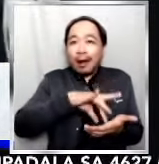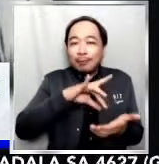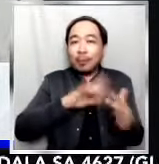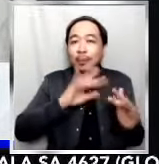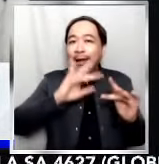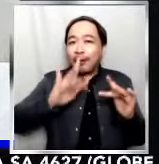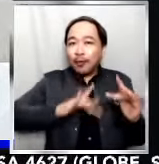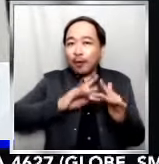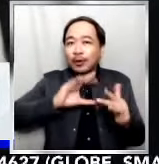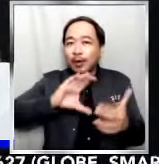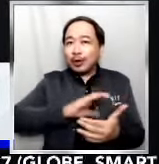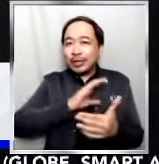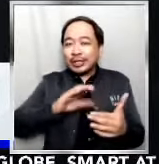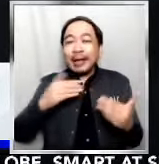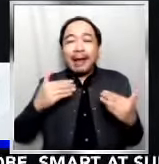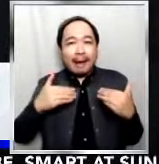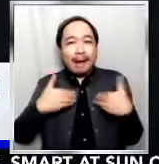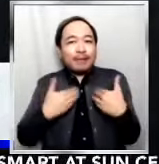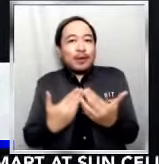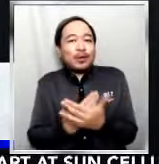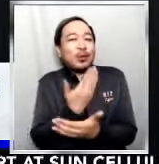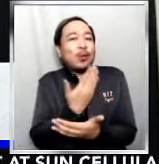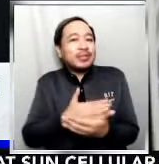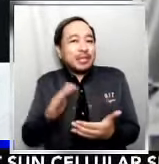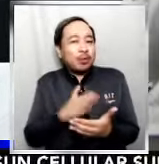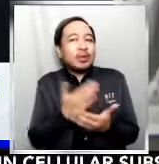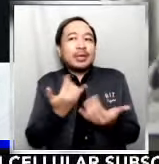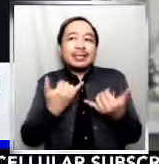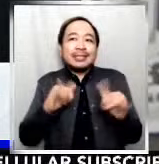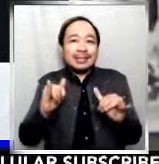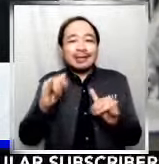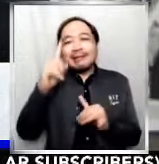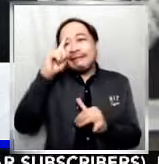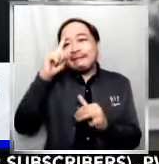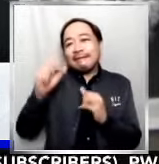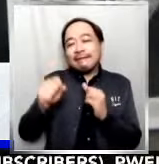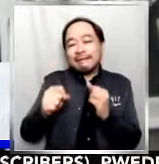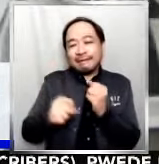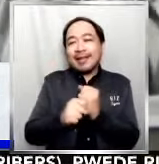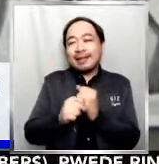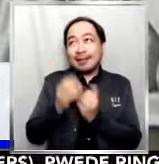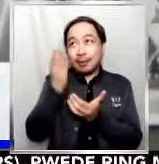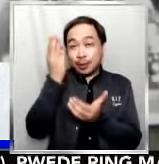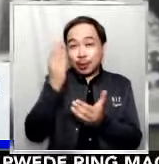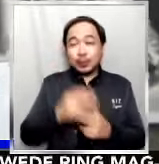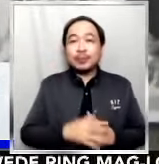single na I Still Have Faith in You. For I know I hear a bittersweet song